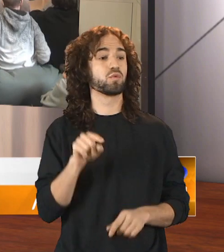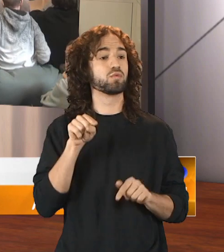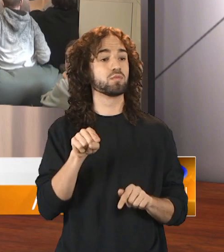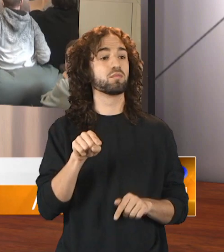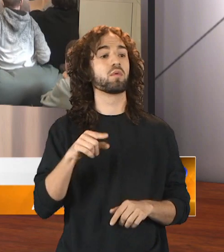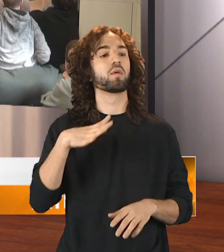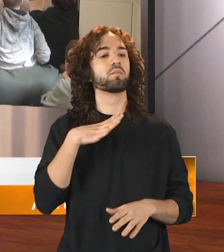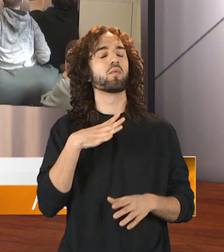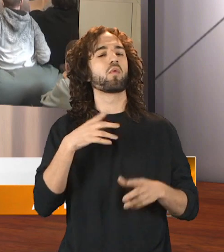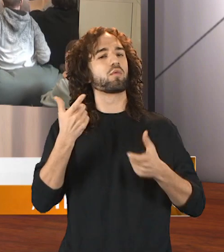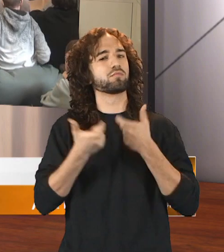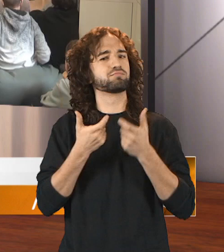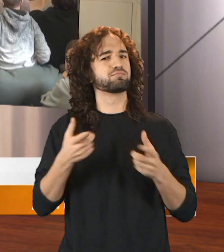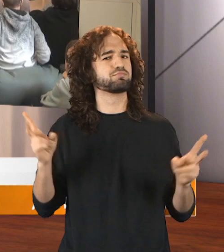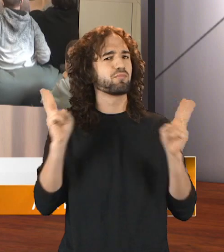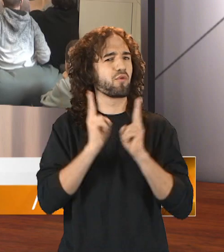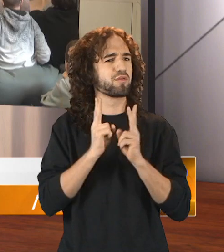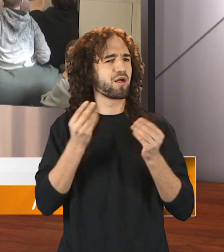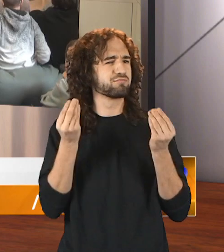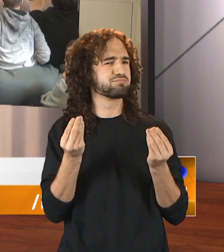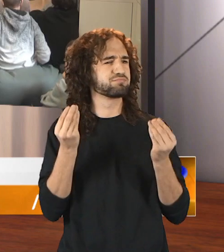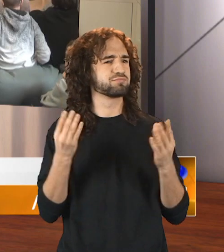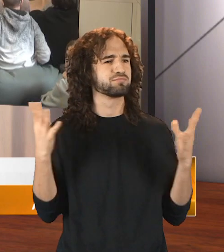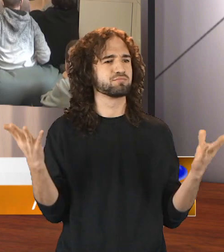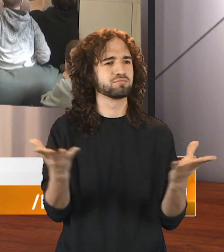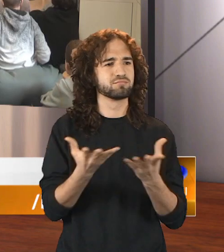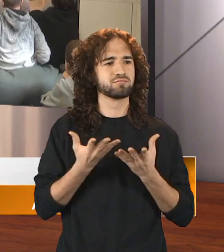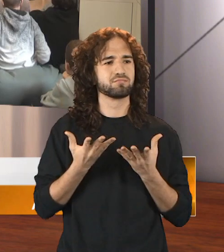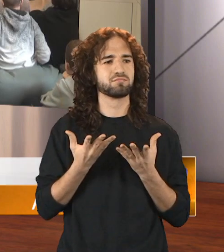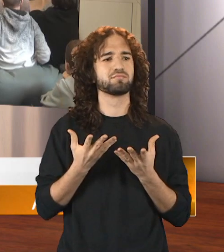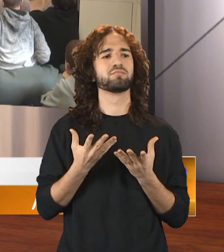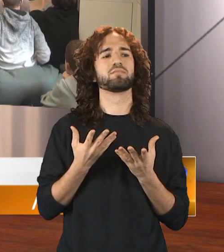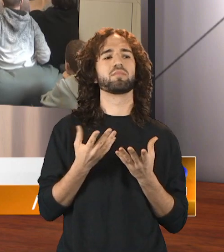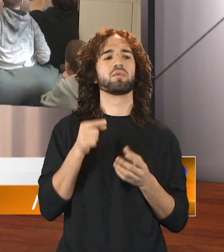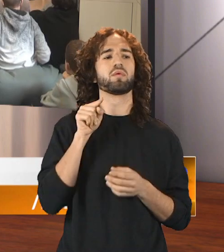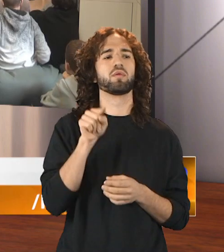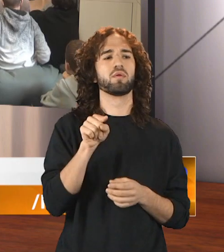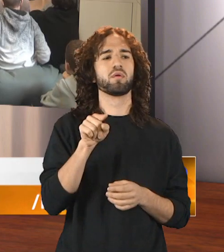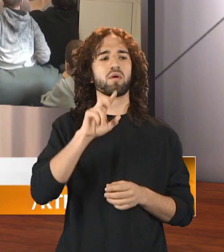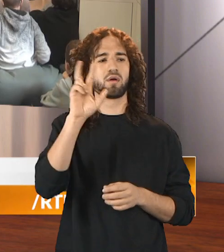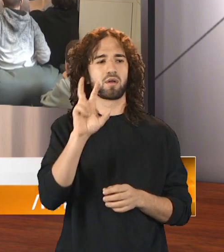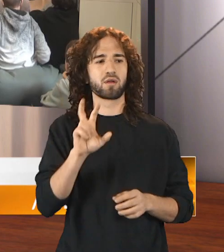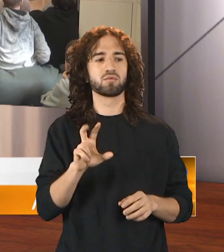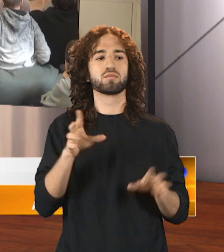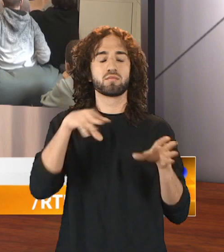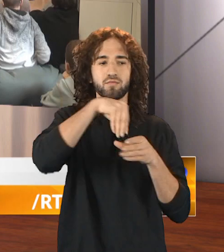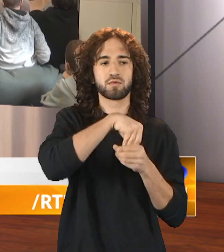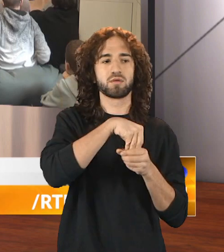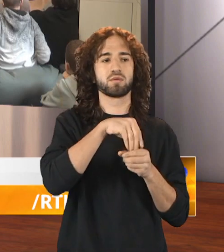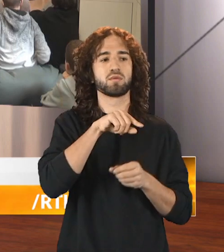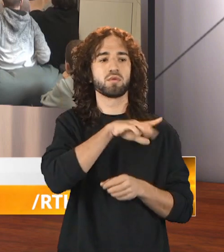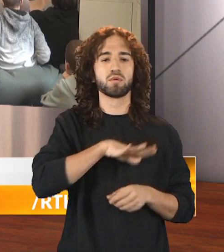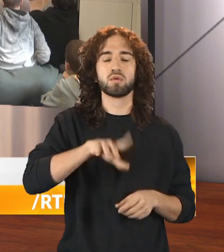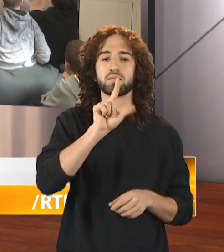zorganizowano prawdziwą ucztę. Na wspólnym śniadaniu spotkali się uczniowie placówki oraz członkowie Raciborskiego Koła Terenowego